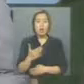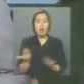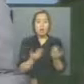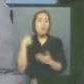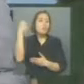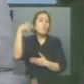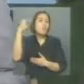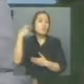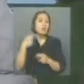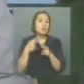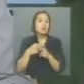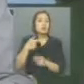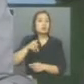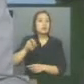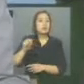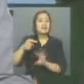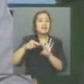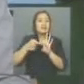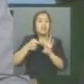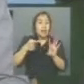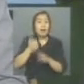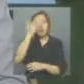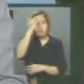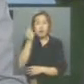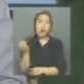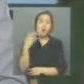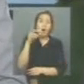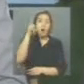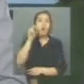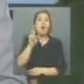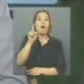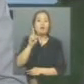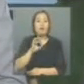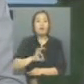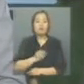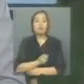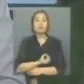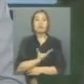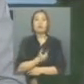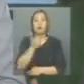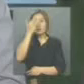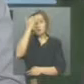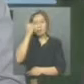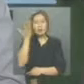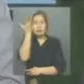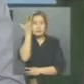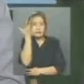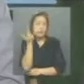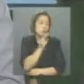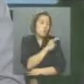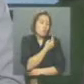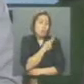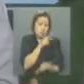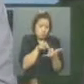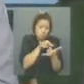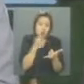ติน่าบราวน์ลูกสาวของวินนี่ที่รับข่าวการเสียชีวิตอย่างกระทันหันของมารดาไม่ไหวก็เกิดอาการเครียดและต้องรักษาตัวในโรงพยาบาล